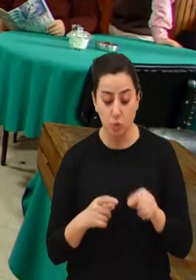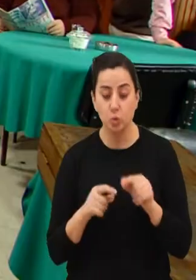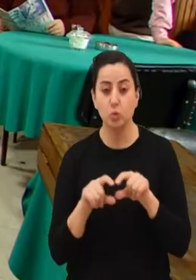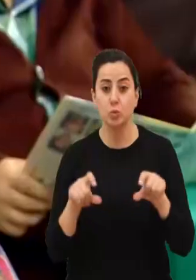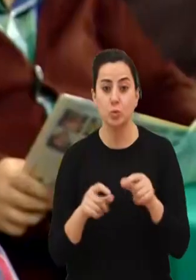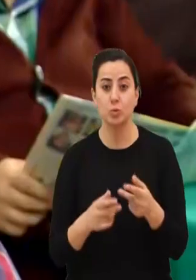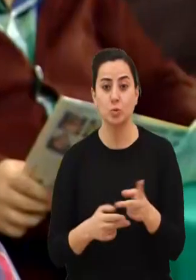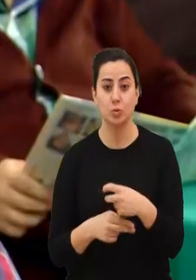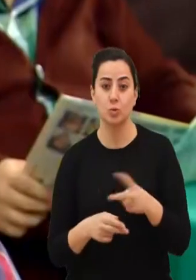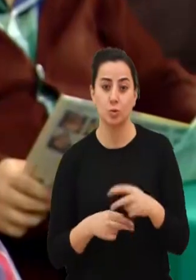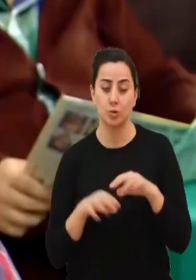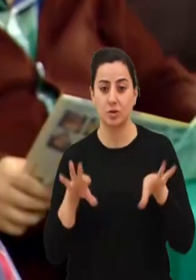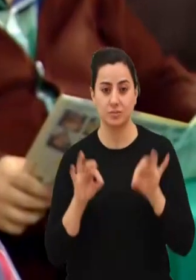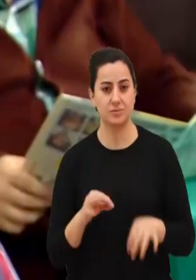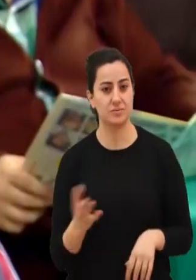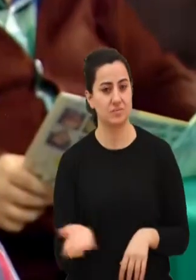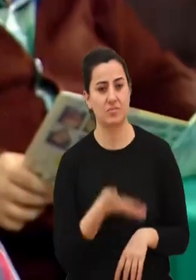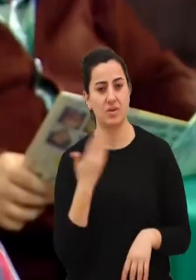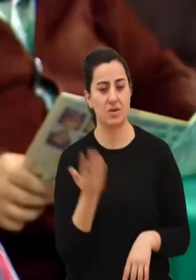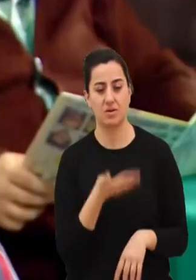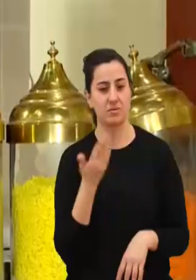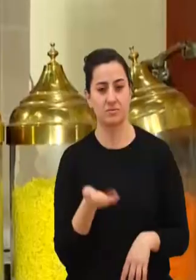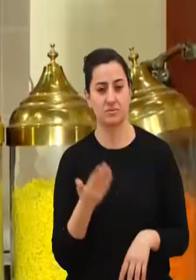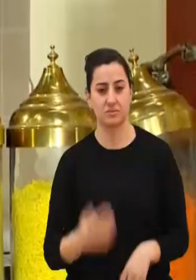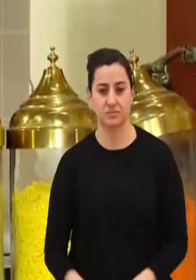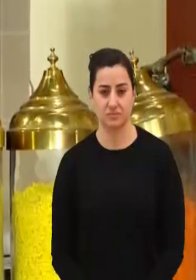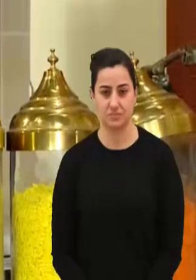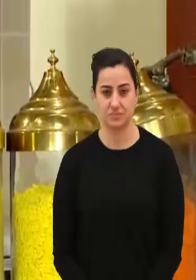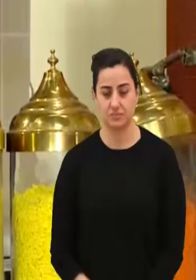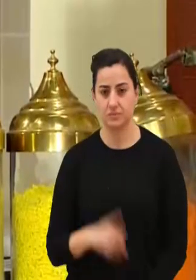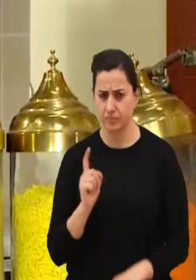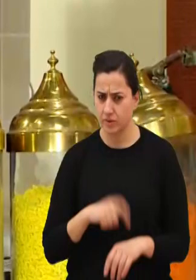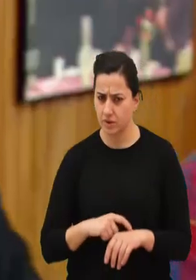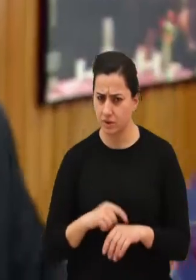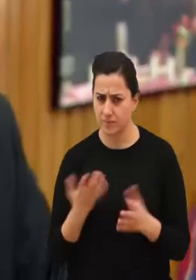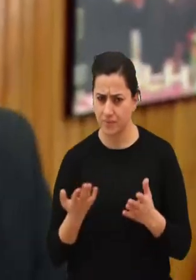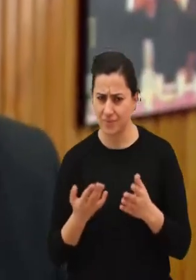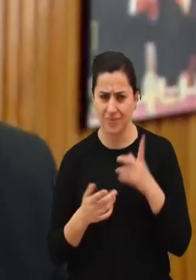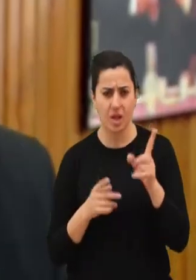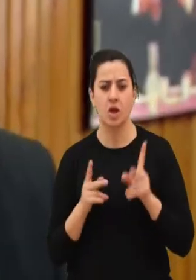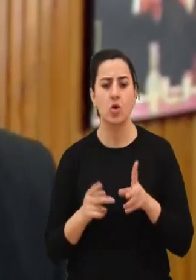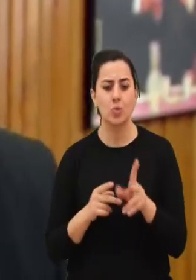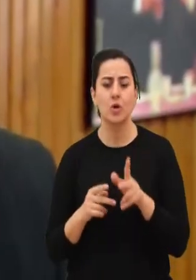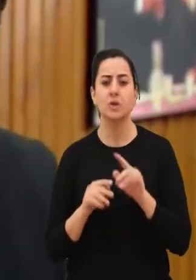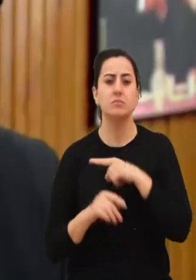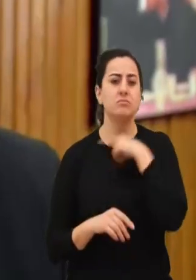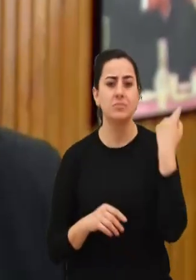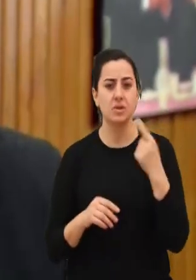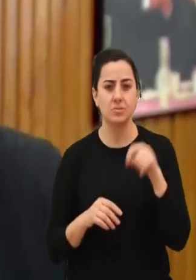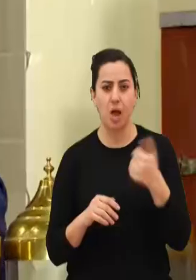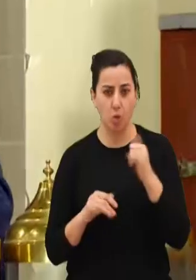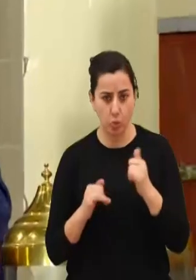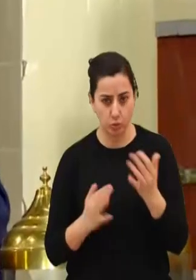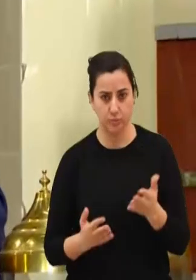birader. Biz öyle ne sağlam kuponlar gördük. Bir dakika, bir dakika. Hani sen tövbe etmiştin altılıya? Yine mi